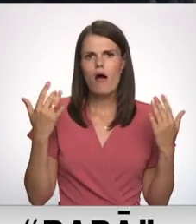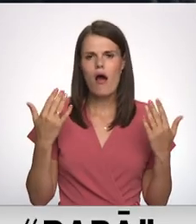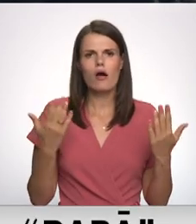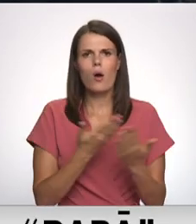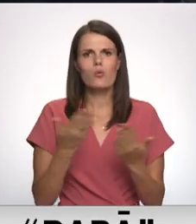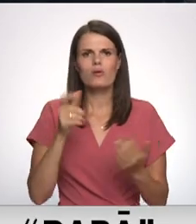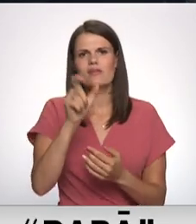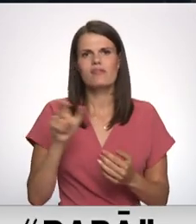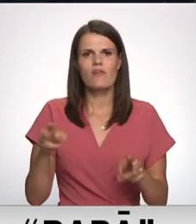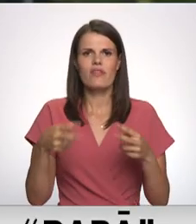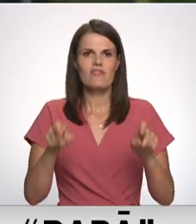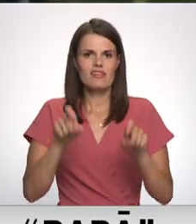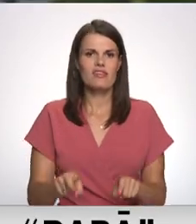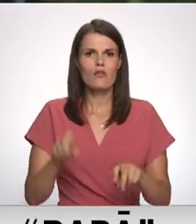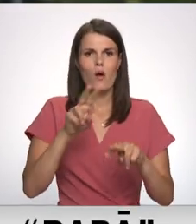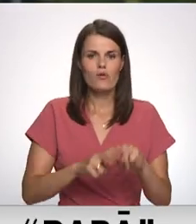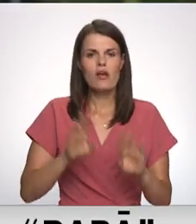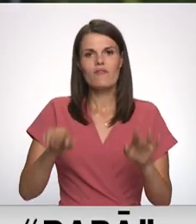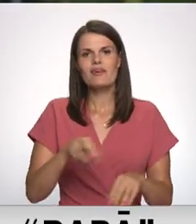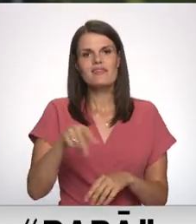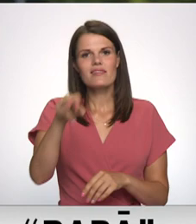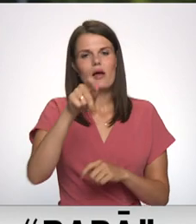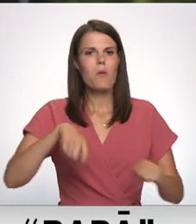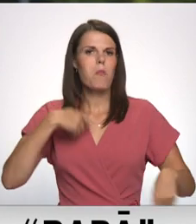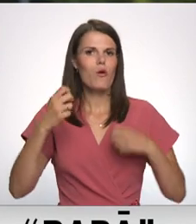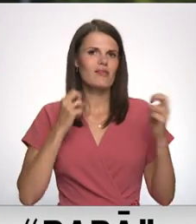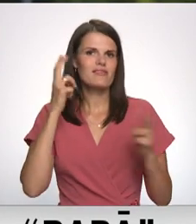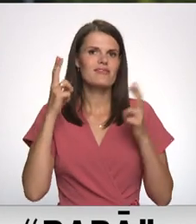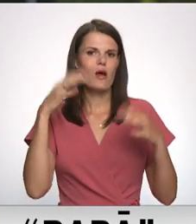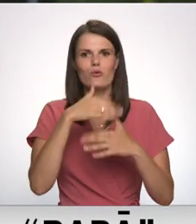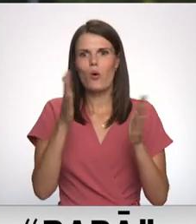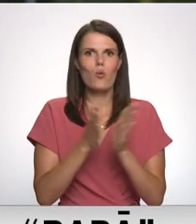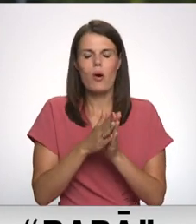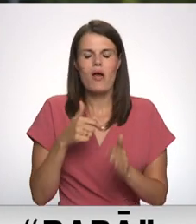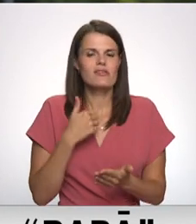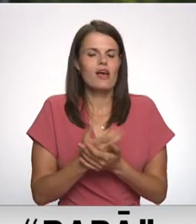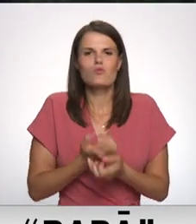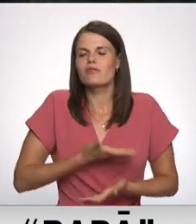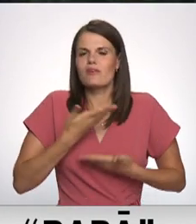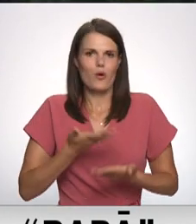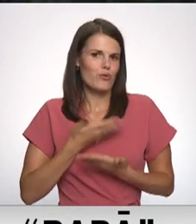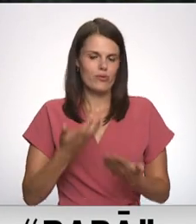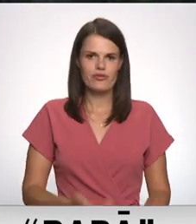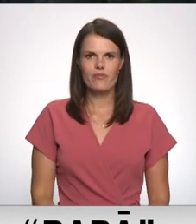nav jāsēž uz vietas, viņi var staigāt un baudīt šo skaņu efektu kopumu. Es esmu vienkārši sajūsmā.